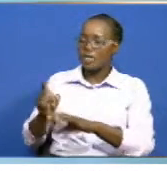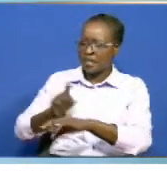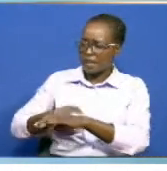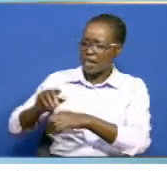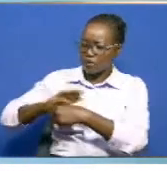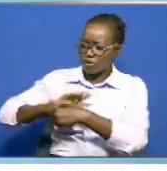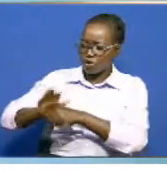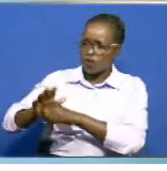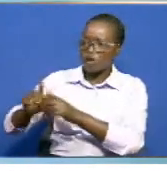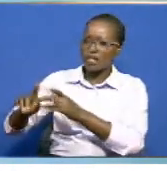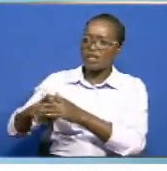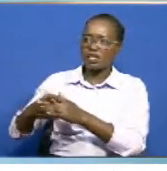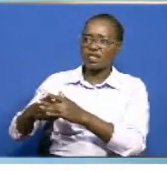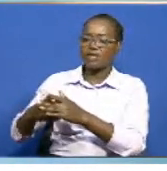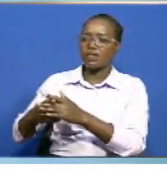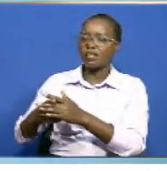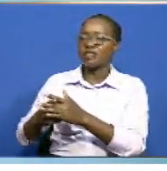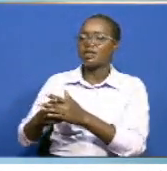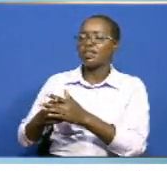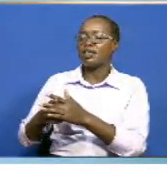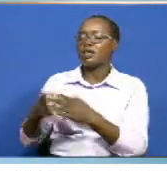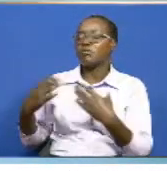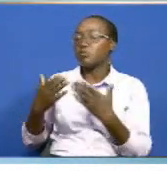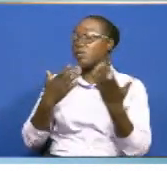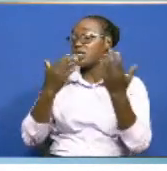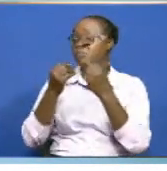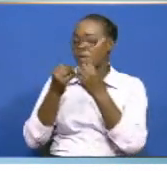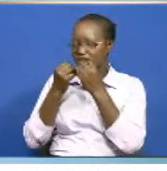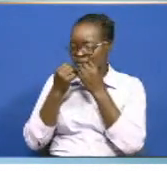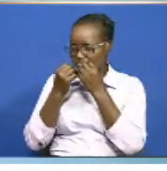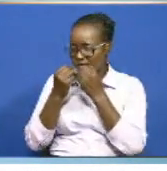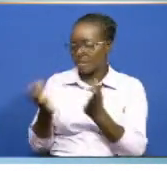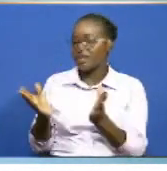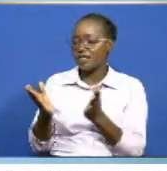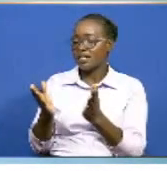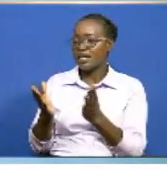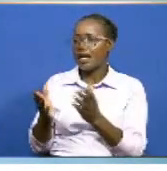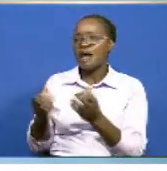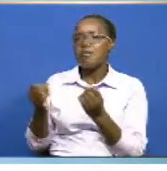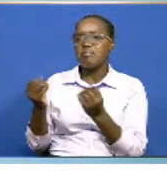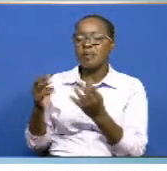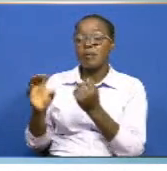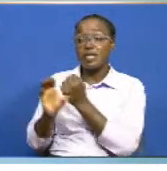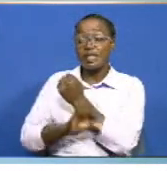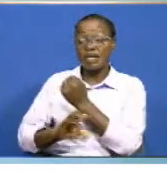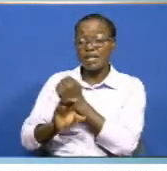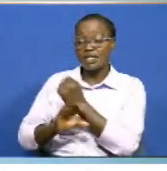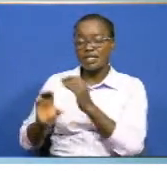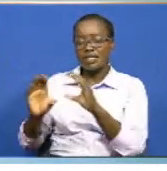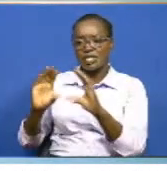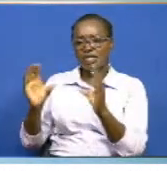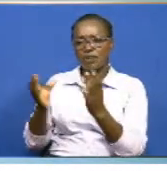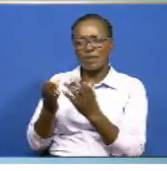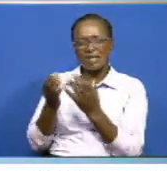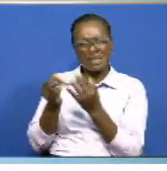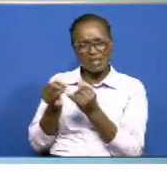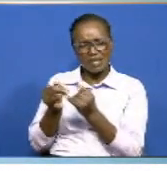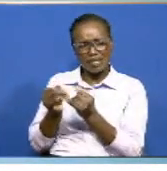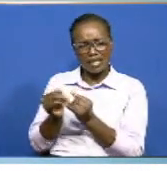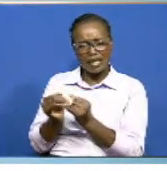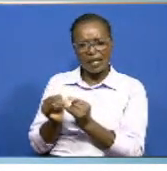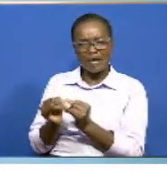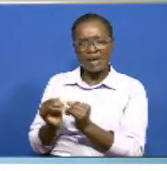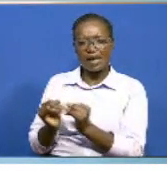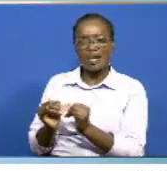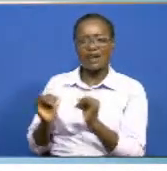lilikuja, alikuwa linatarajiwa. Na inchi kadhaa duniani zilijaribu kuweka